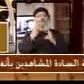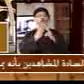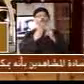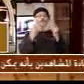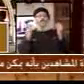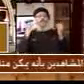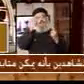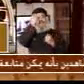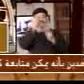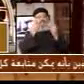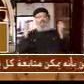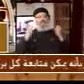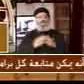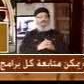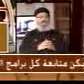الاف والاف.